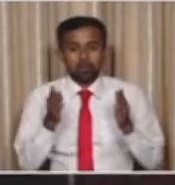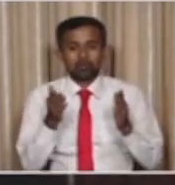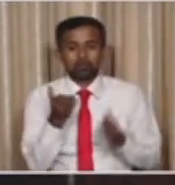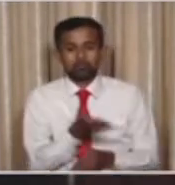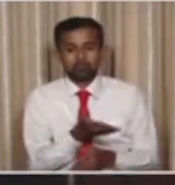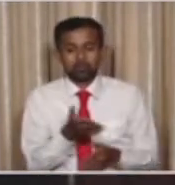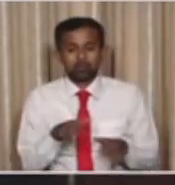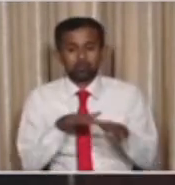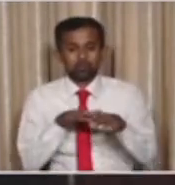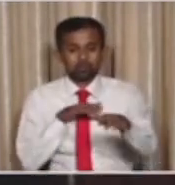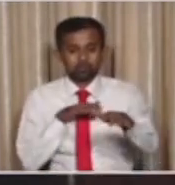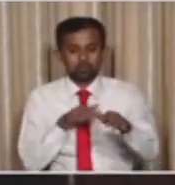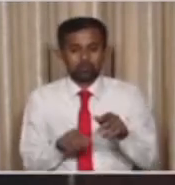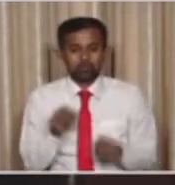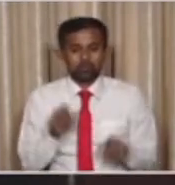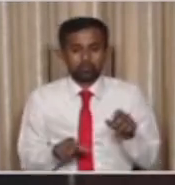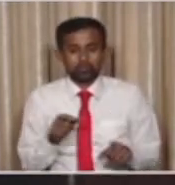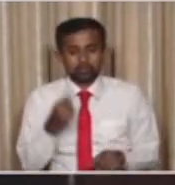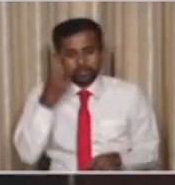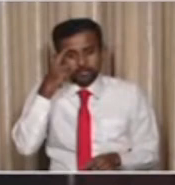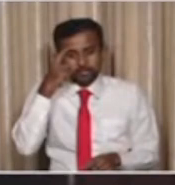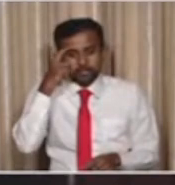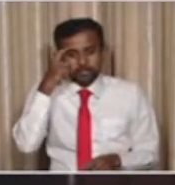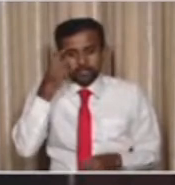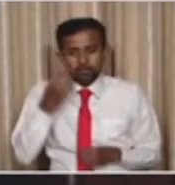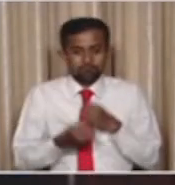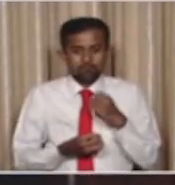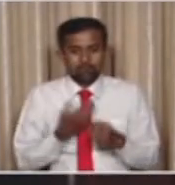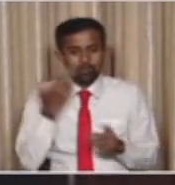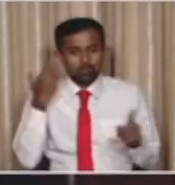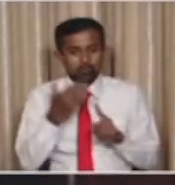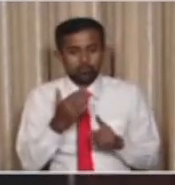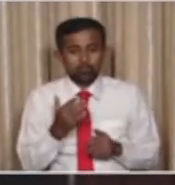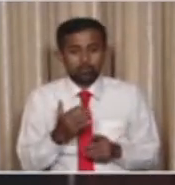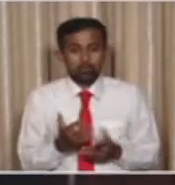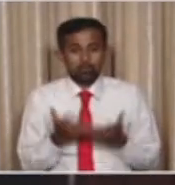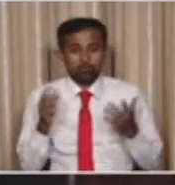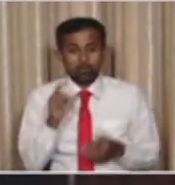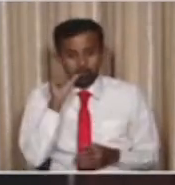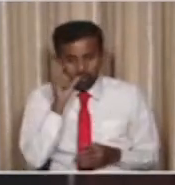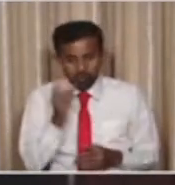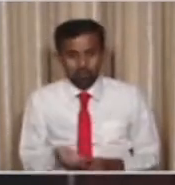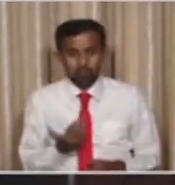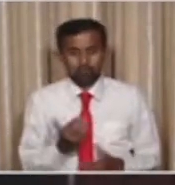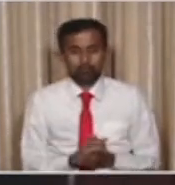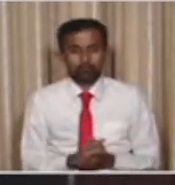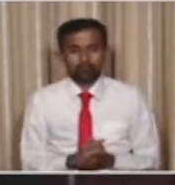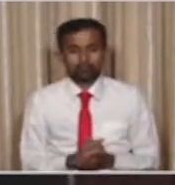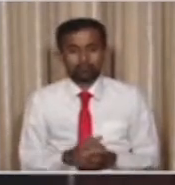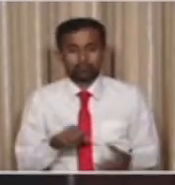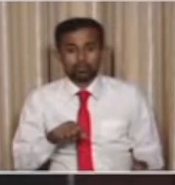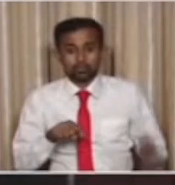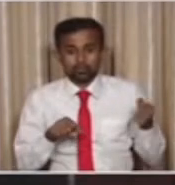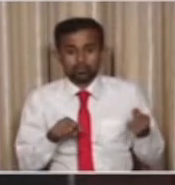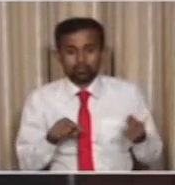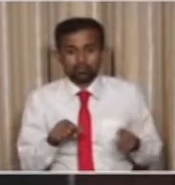මේ මාර්ග තදබදේ නිසා මිනිස්සුන්ට ඇතිවන මානසික පීඩාව සම්බන්ධව අපි සෑහෙන අවධානයක් යොමු කළ යුතුයි. අපි ත්‍රී වීල්